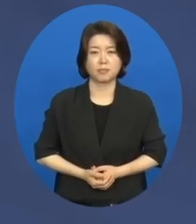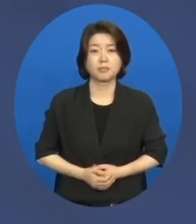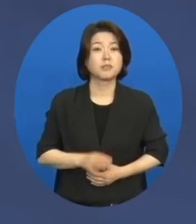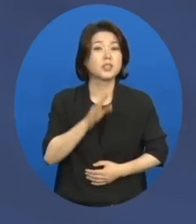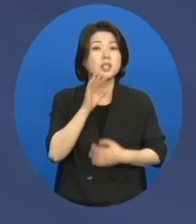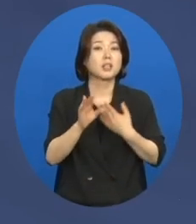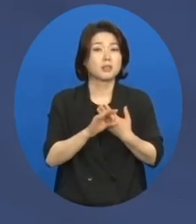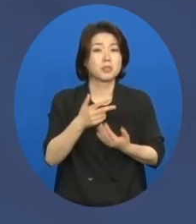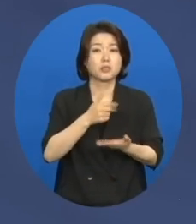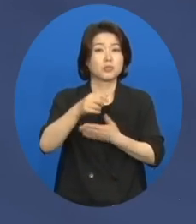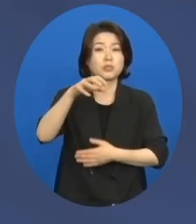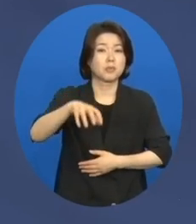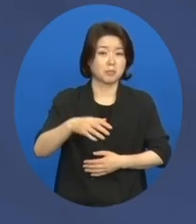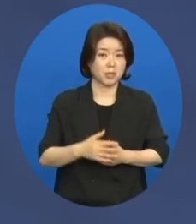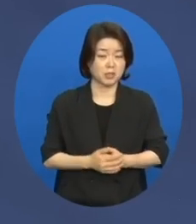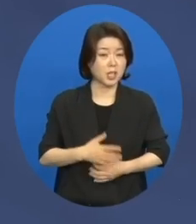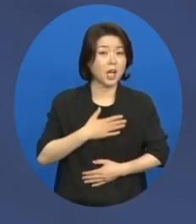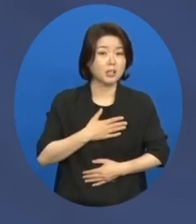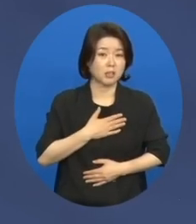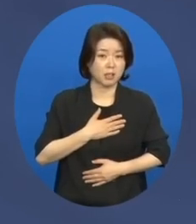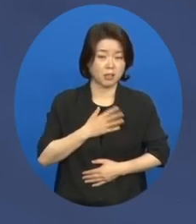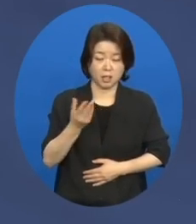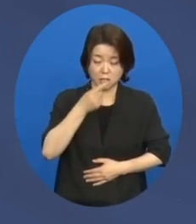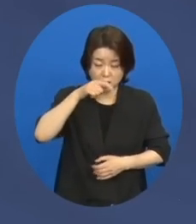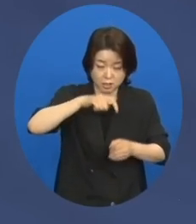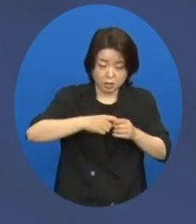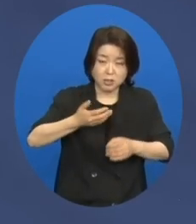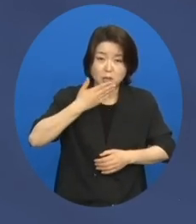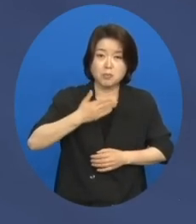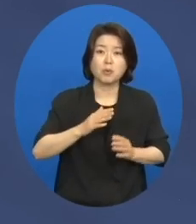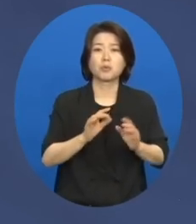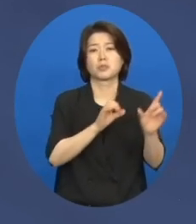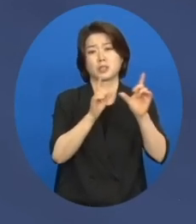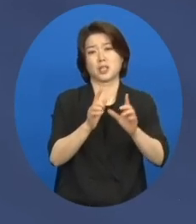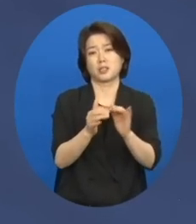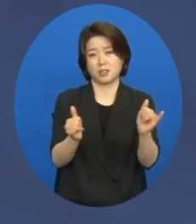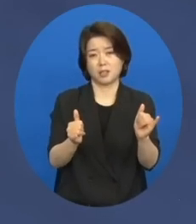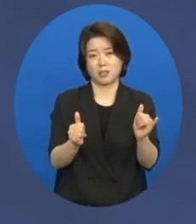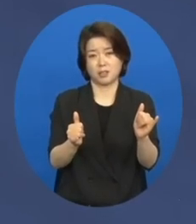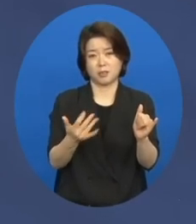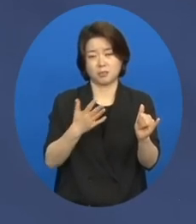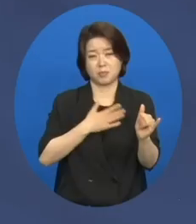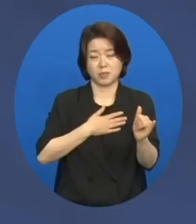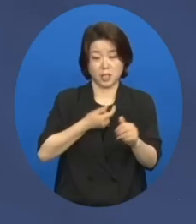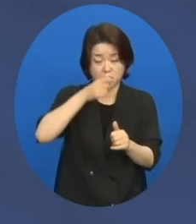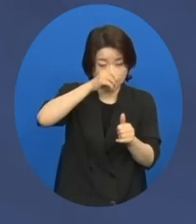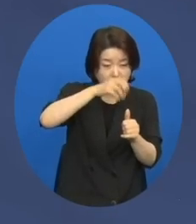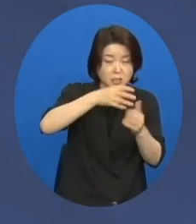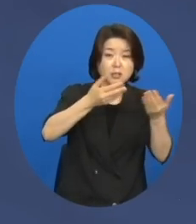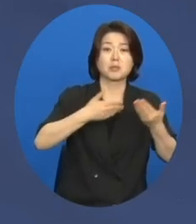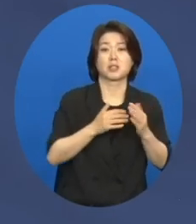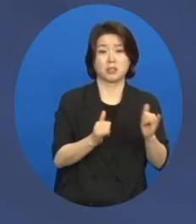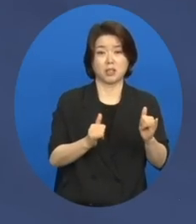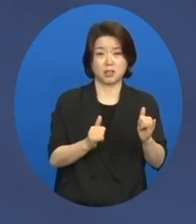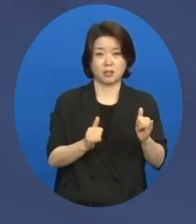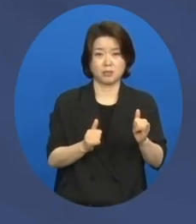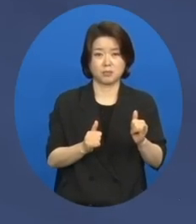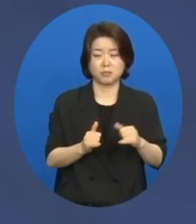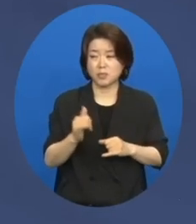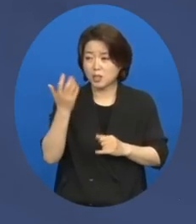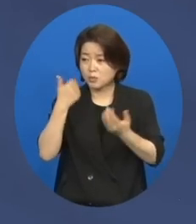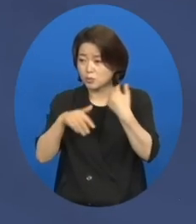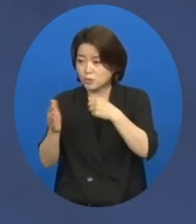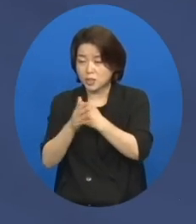그러면 주님 앞에서 내가 성찬 먹고 사는 인간이구나, 내가 세례받은 사람이구나, 그럼 누구